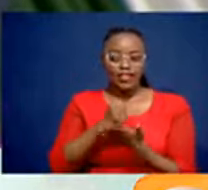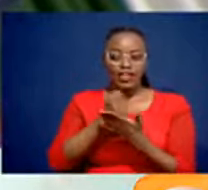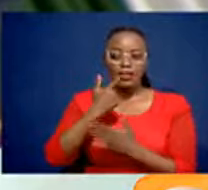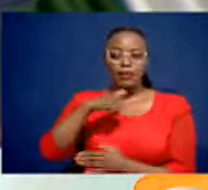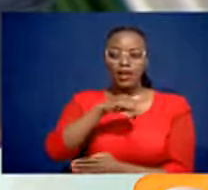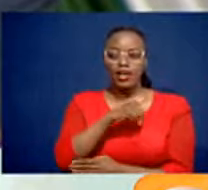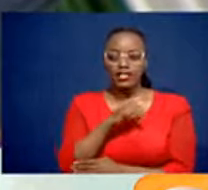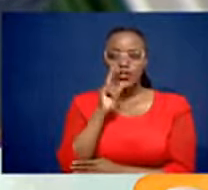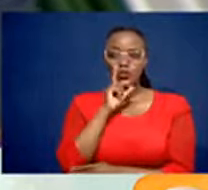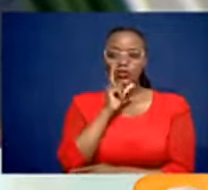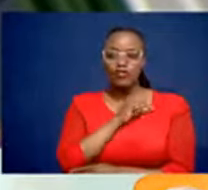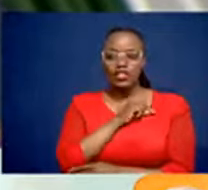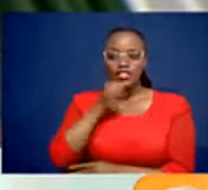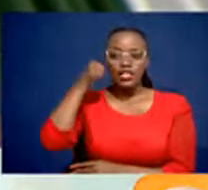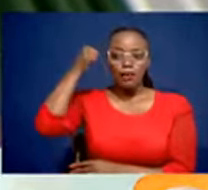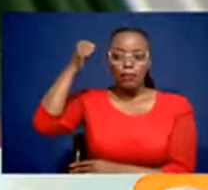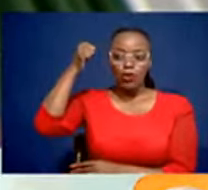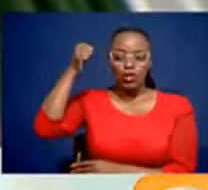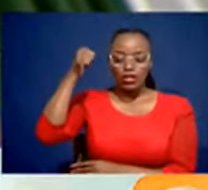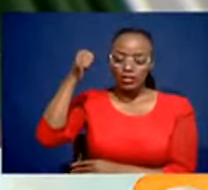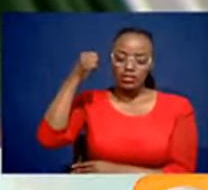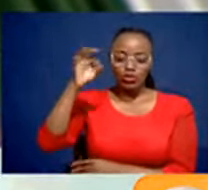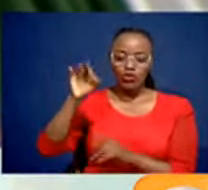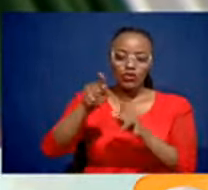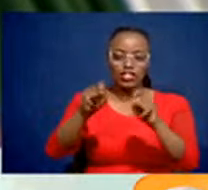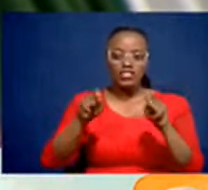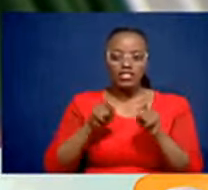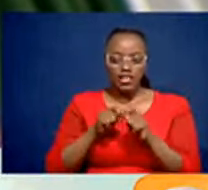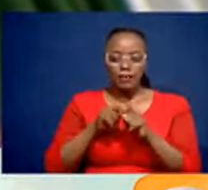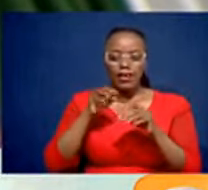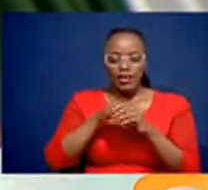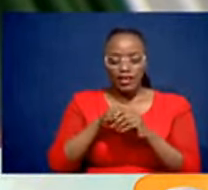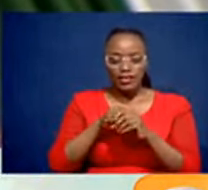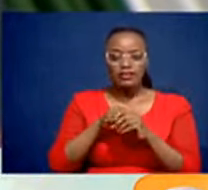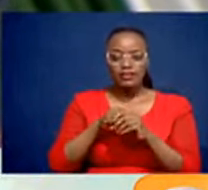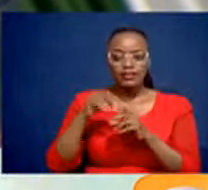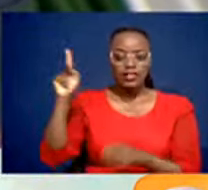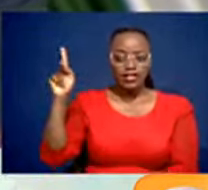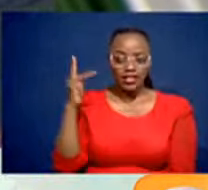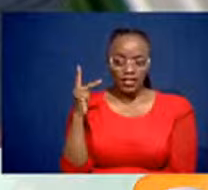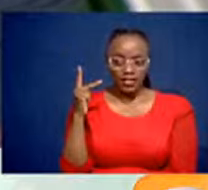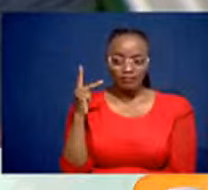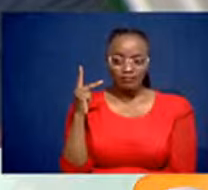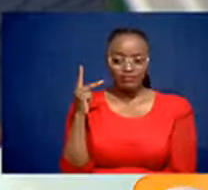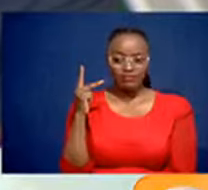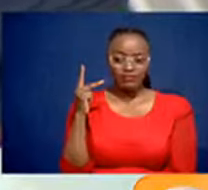ilitusaidia tumalize siasa ya ukabila katika taifa letu la Kenya.